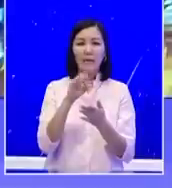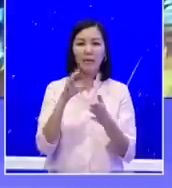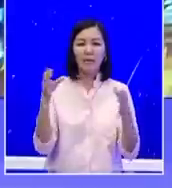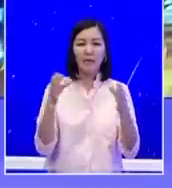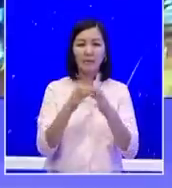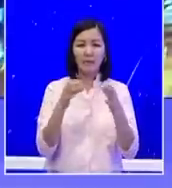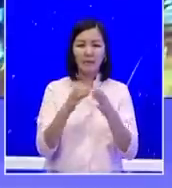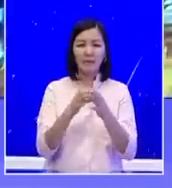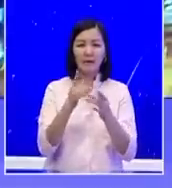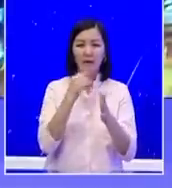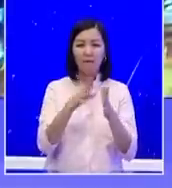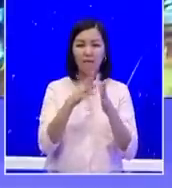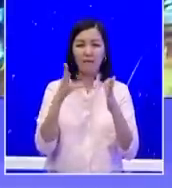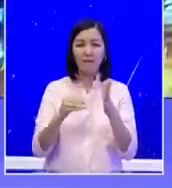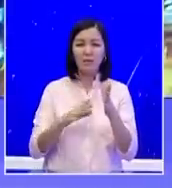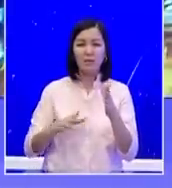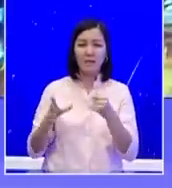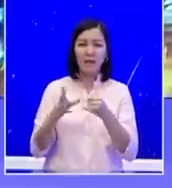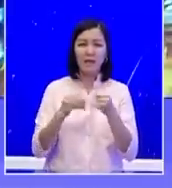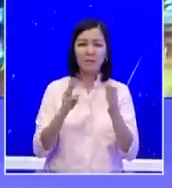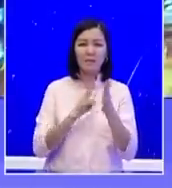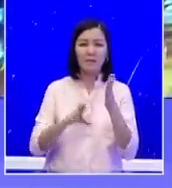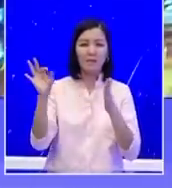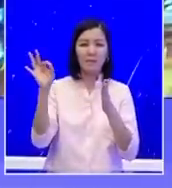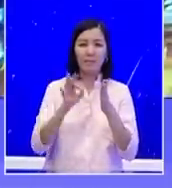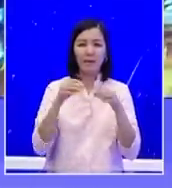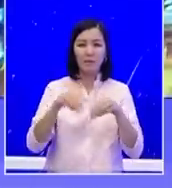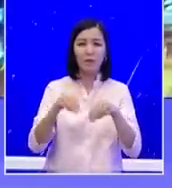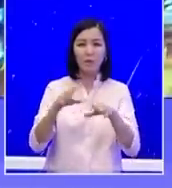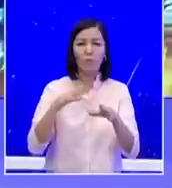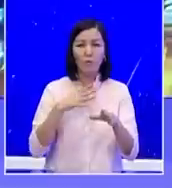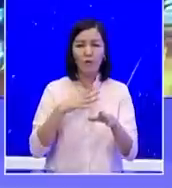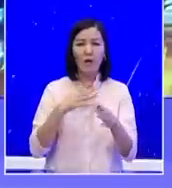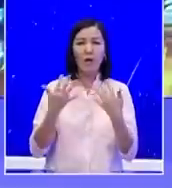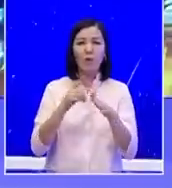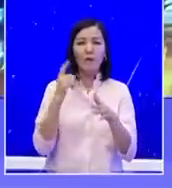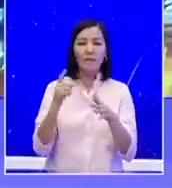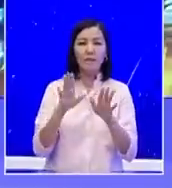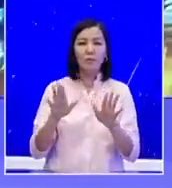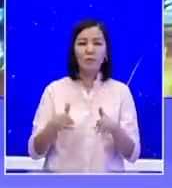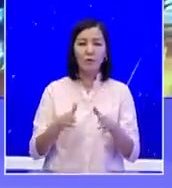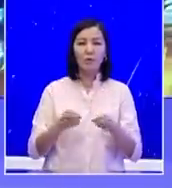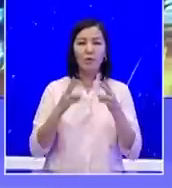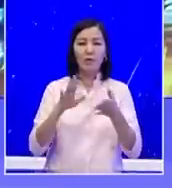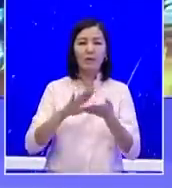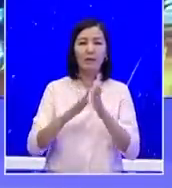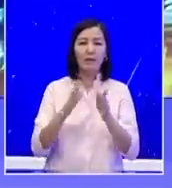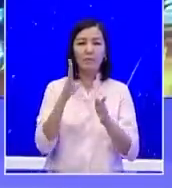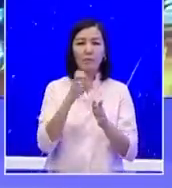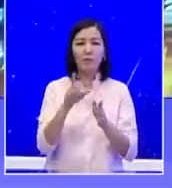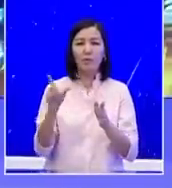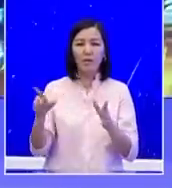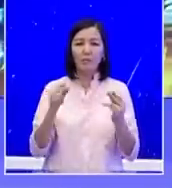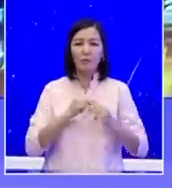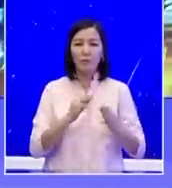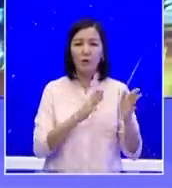командитті серіктестігі қант қызылшасы алқабының 80%-ын сеуіп қойды. Сонымен қатар шаруашылық төтенше жағдай кезінде 500-ден астам